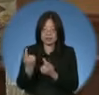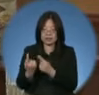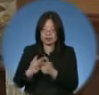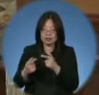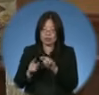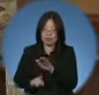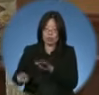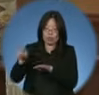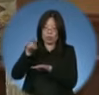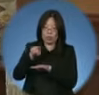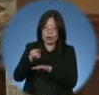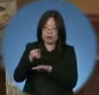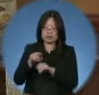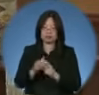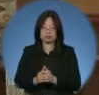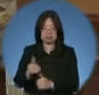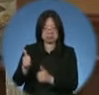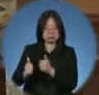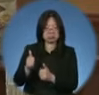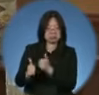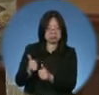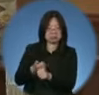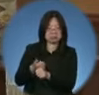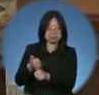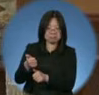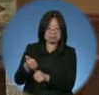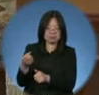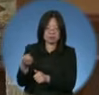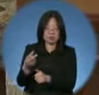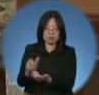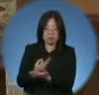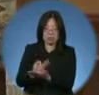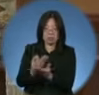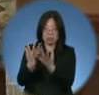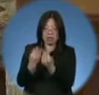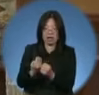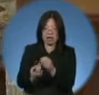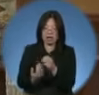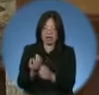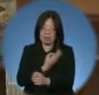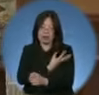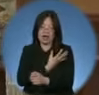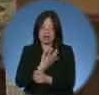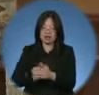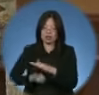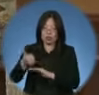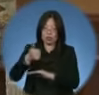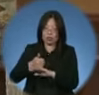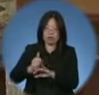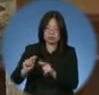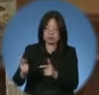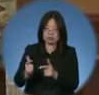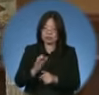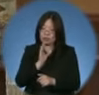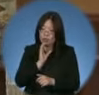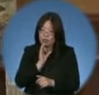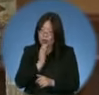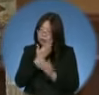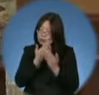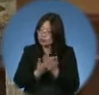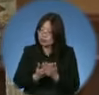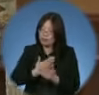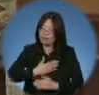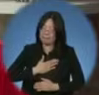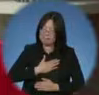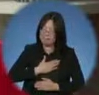우월하게 경쟁에서의 승리, 돈 많이 벌고 성공하고 그것이 아니라 진짜 중요한 건 행복일 텐데요.